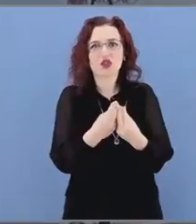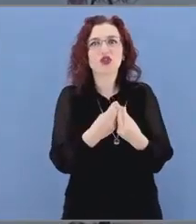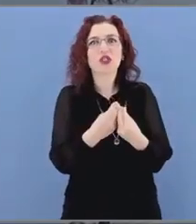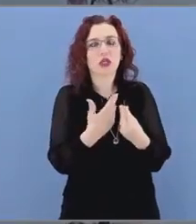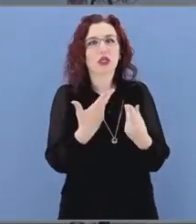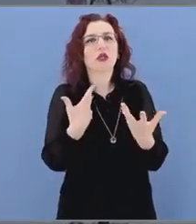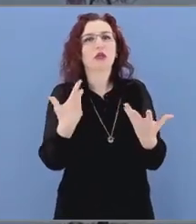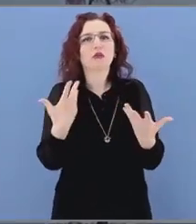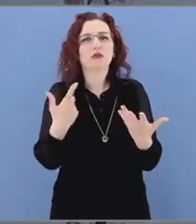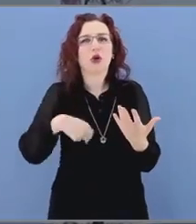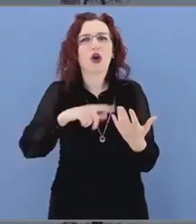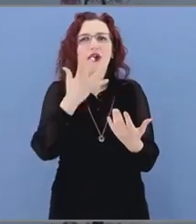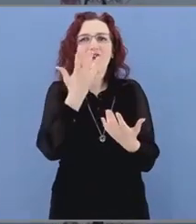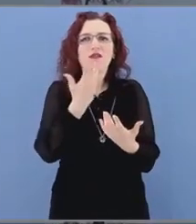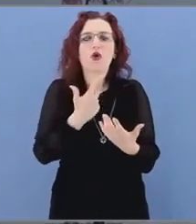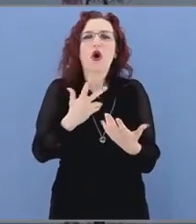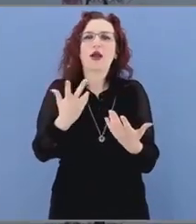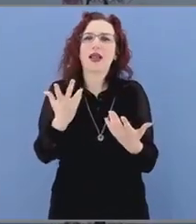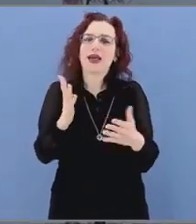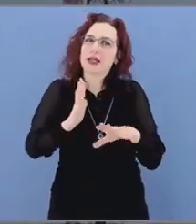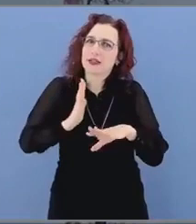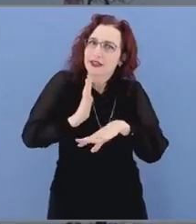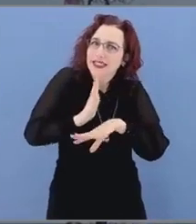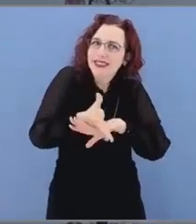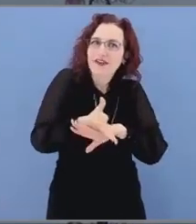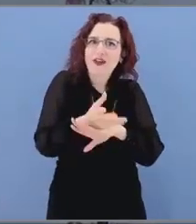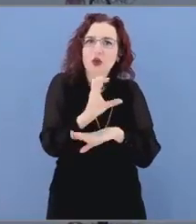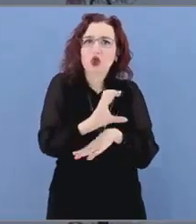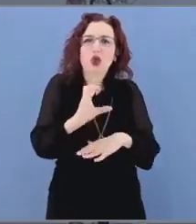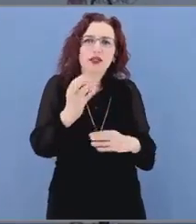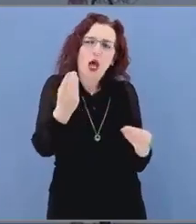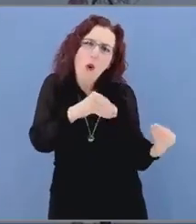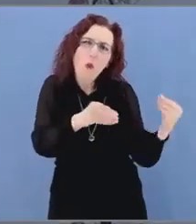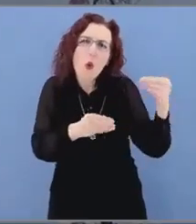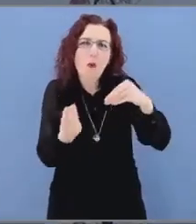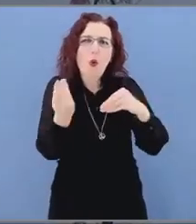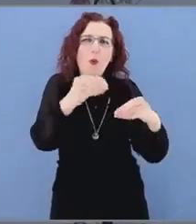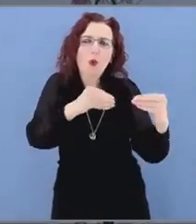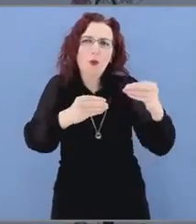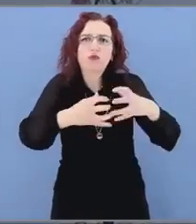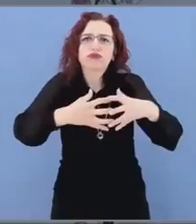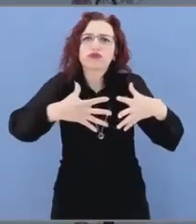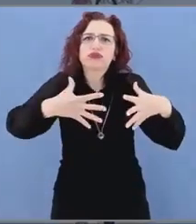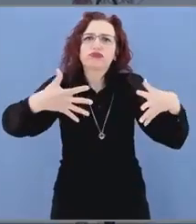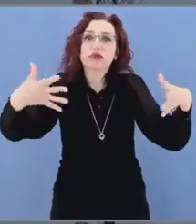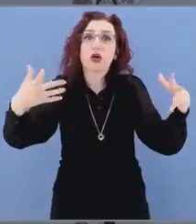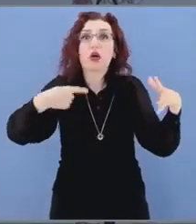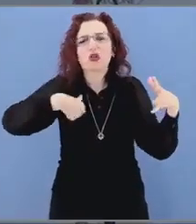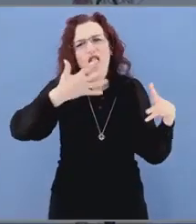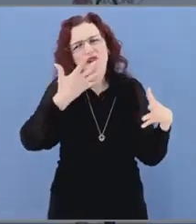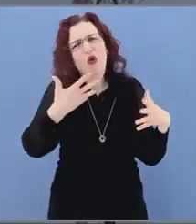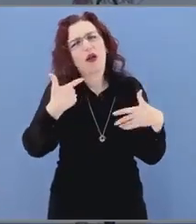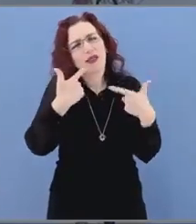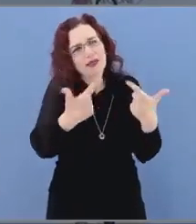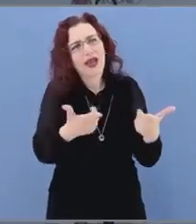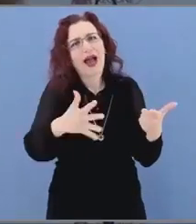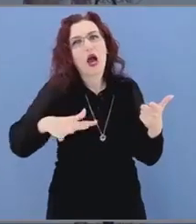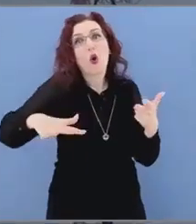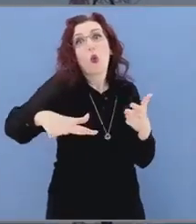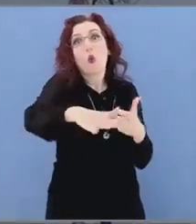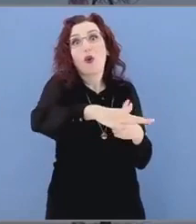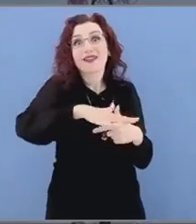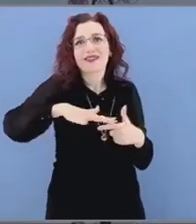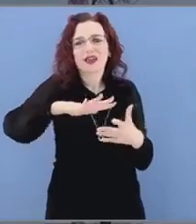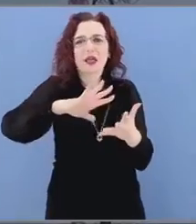di intervento su Corviale, e faremo molte altre cose per trasformare questo quartiere in qualcosa di